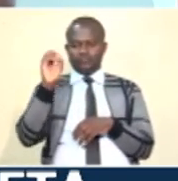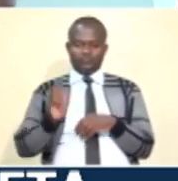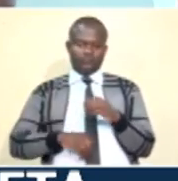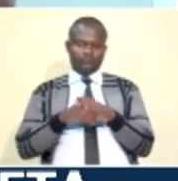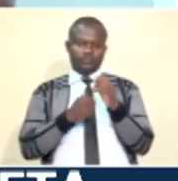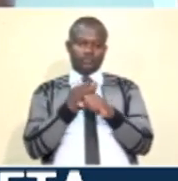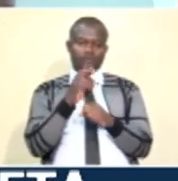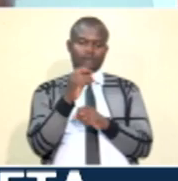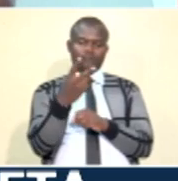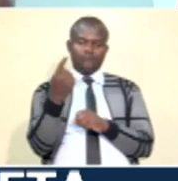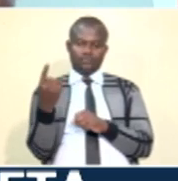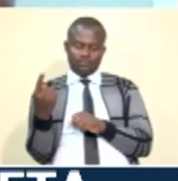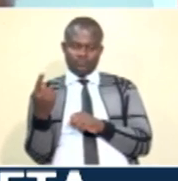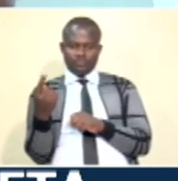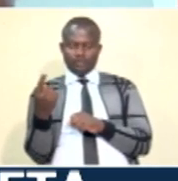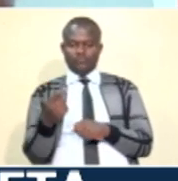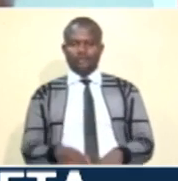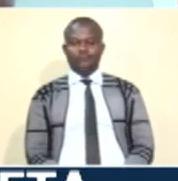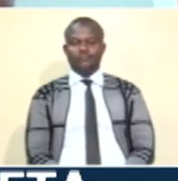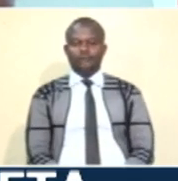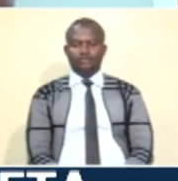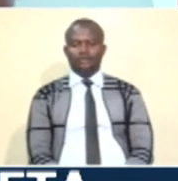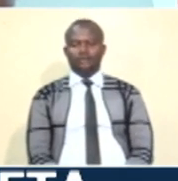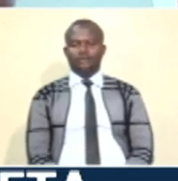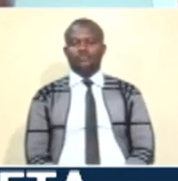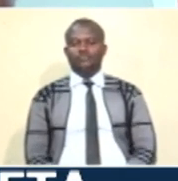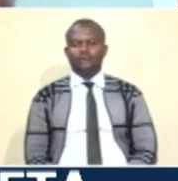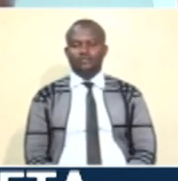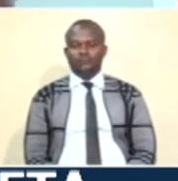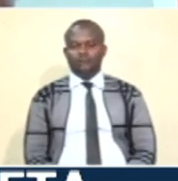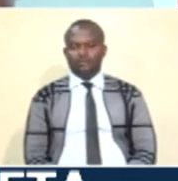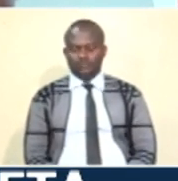2020-2021. Kwizera John Patrick, Televiziyo Rwanda, i Kigali.